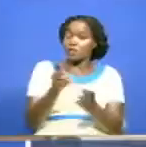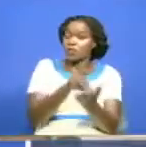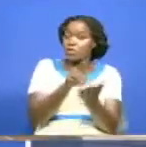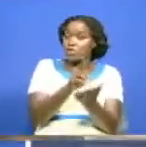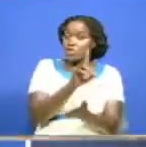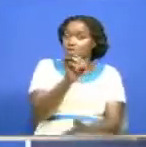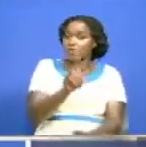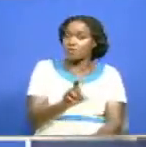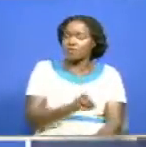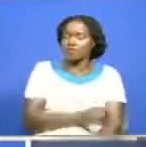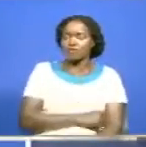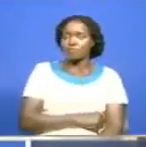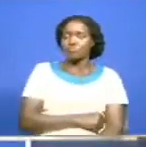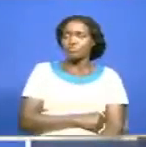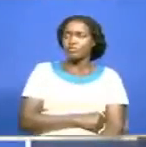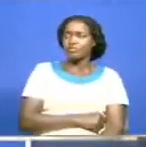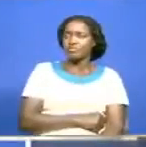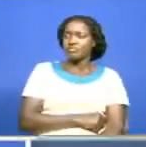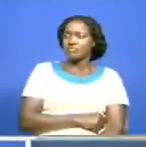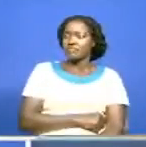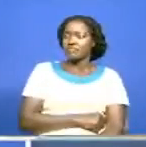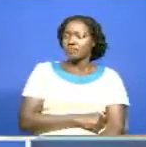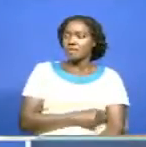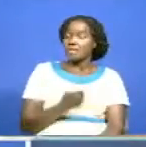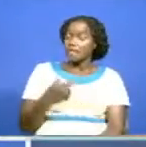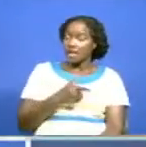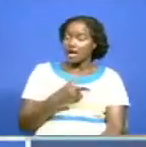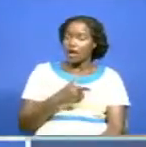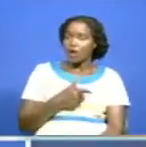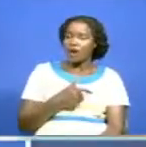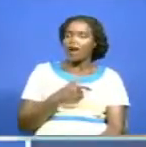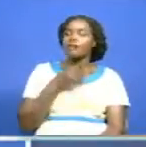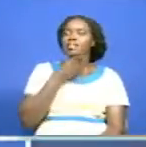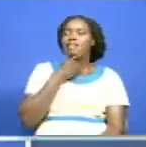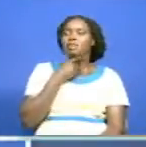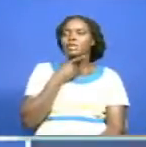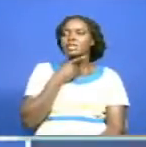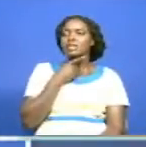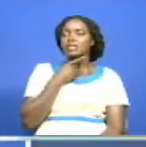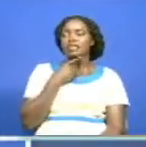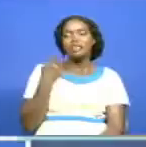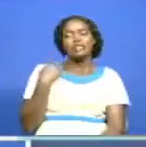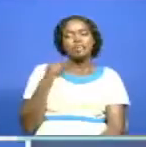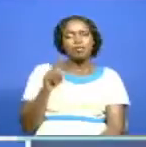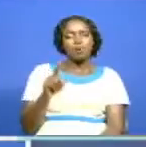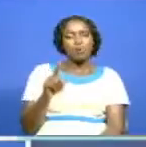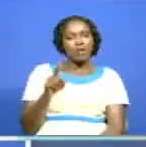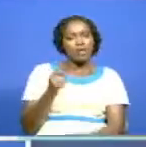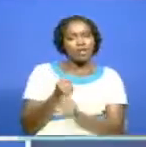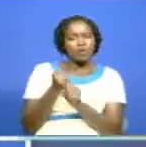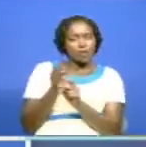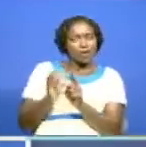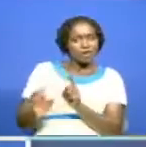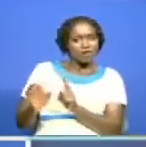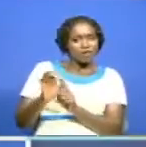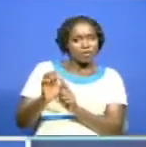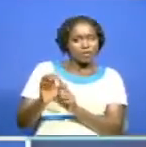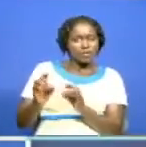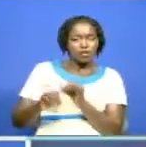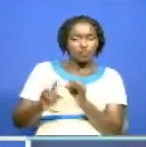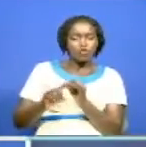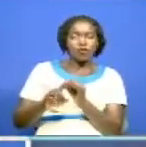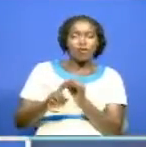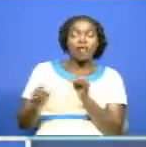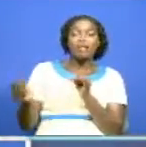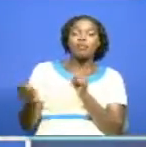walivorudi. Asante. Matakwa yetu yanaangalia mazingira ambayo tunafanyia kazi na pia inaangalia marupurupu